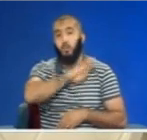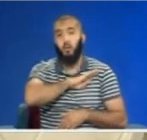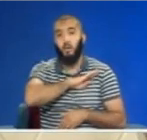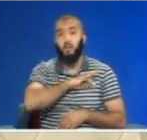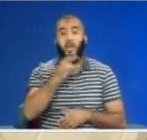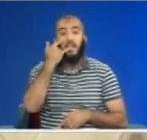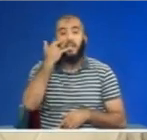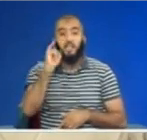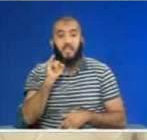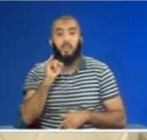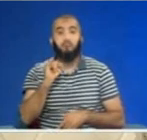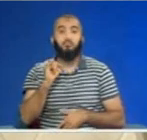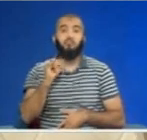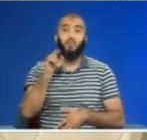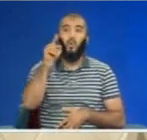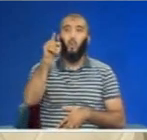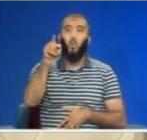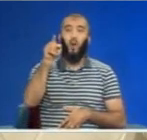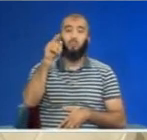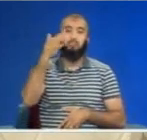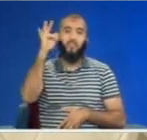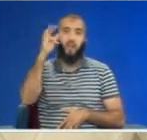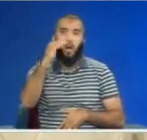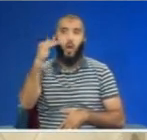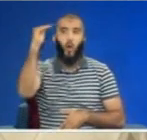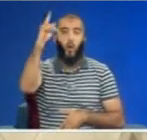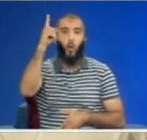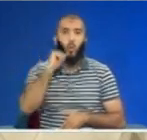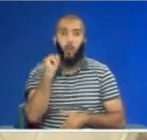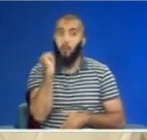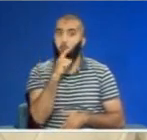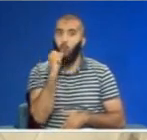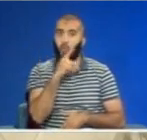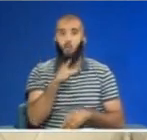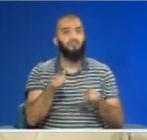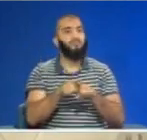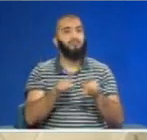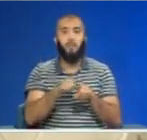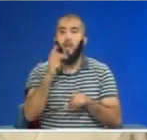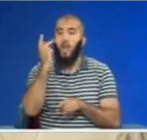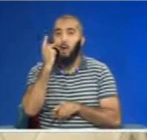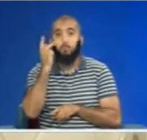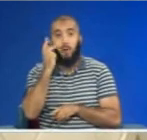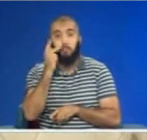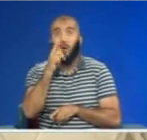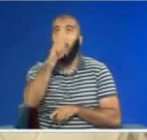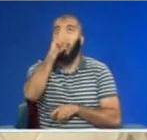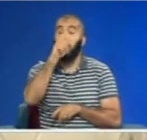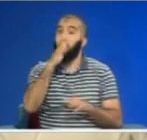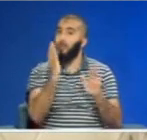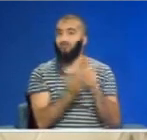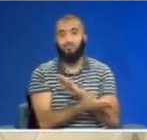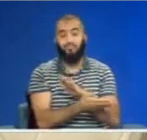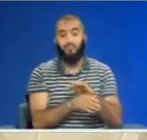كتبها بإعاز منه وبوعود زائفة كاذبة، كذلك الأب لا يسلم وليس بريئا من